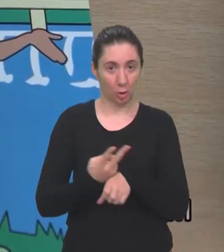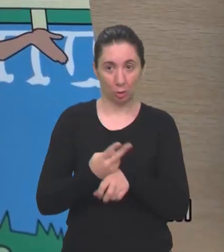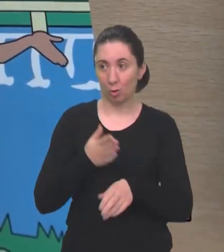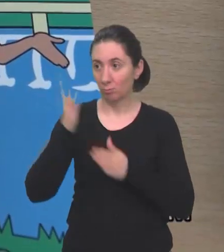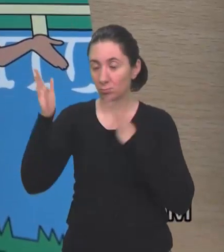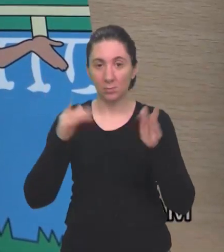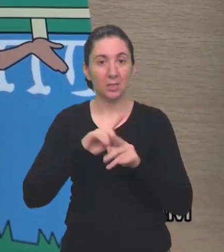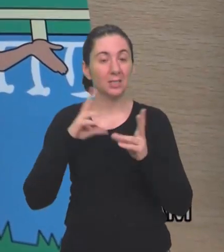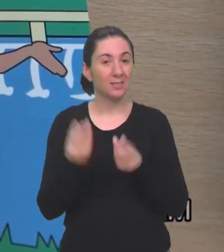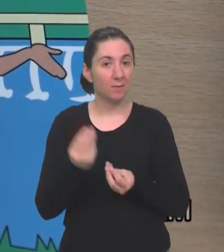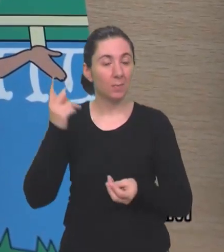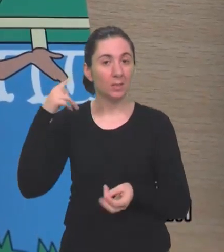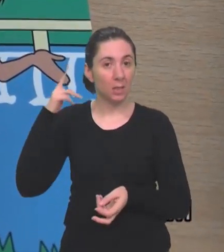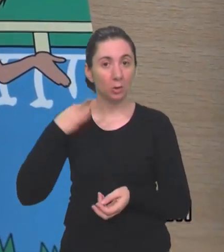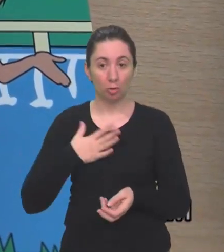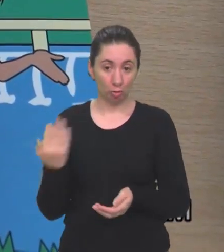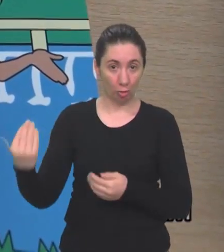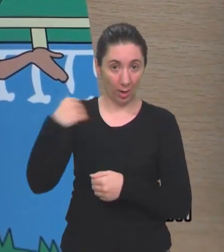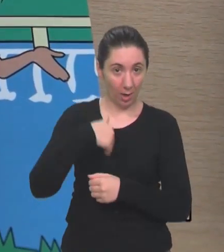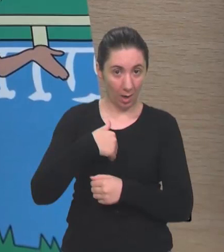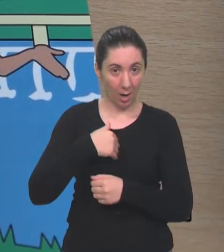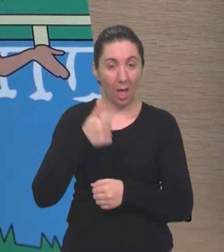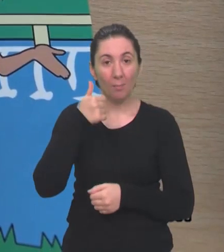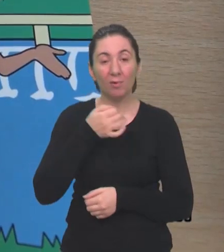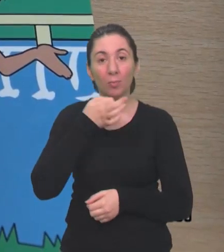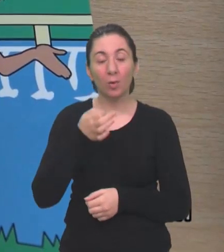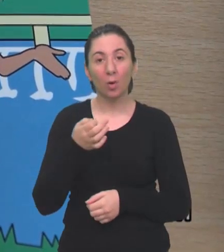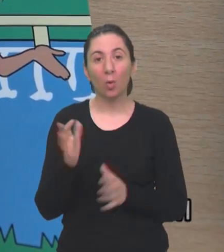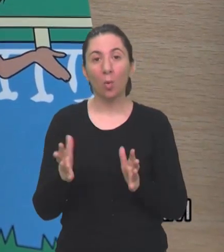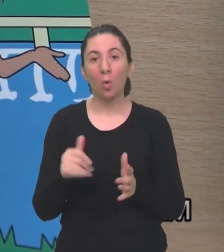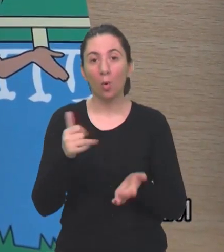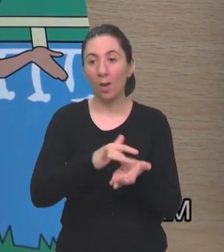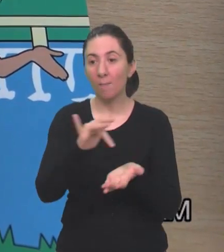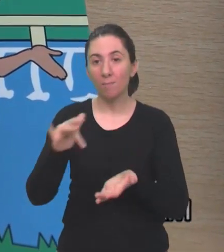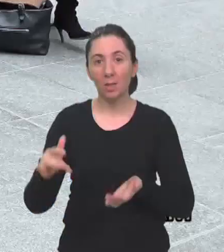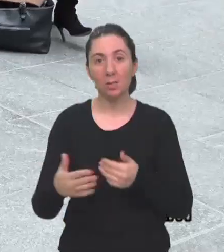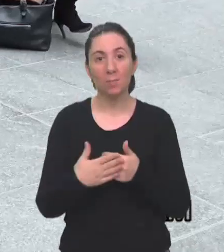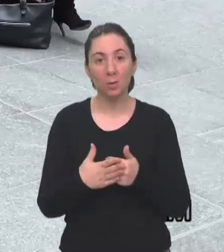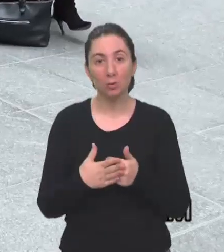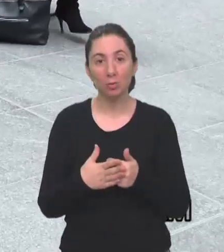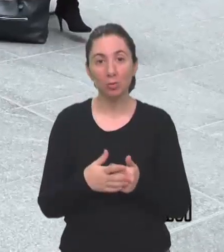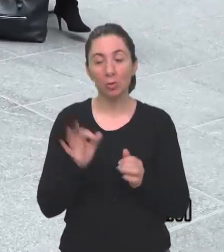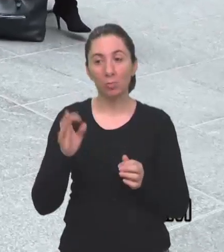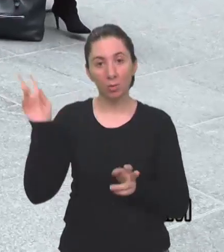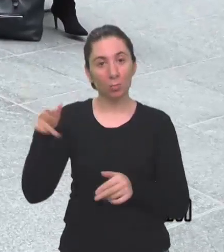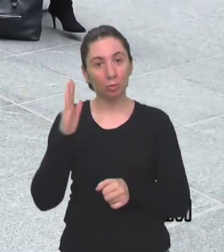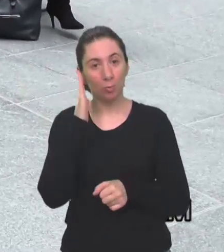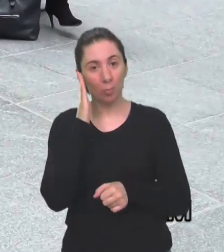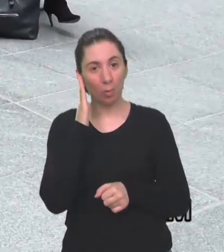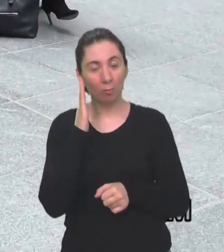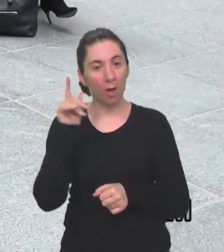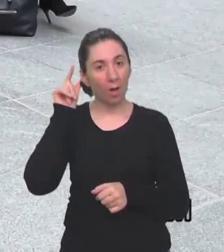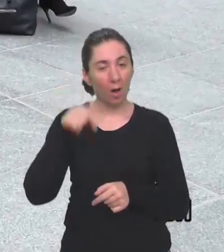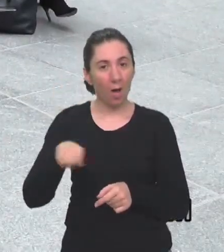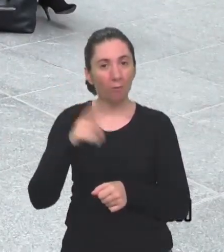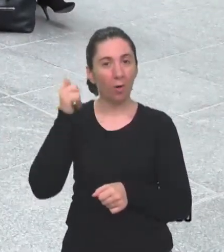ali također i svim strancima koji bi rado došli, a čije će prvo pitanje biti koliko je destinacija pristupačna i pogodna da bi u njoj boravili. Koliko je